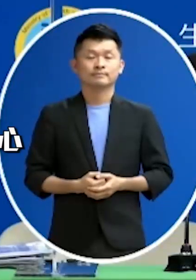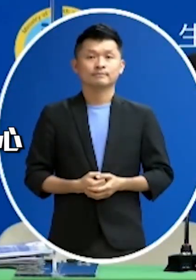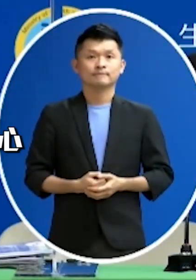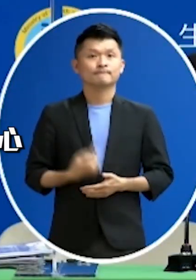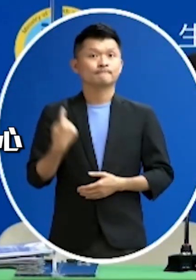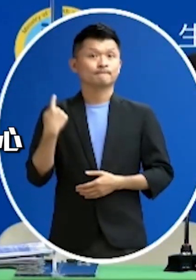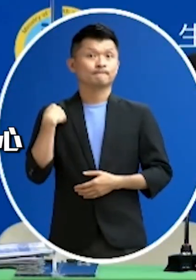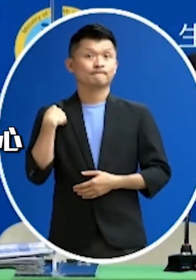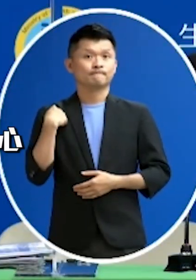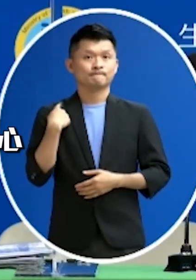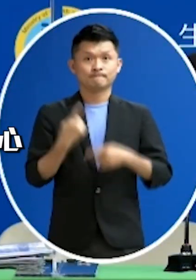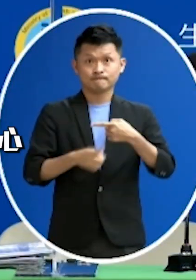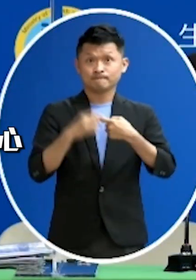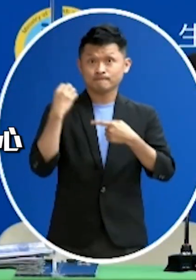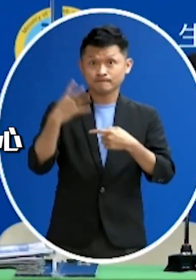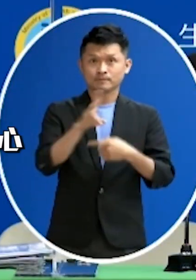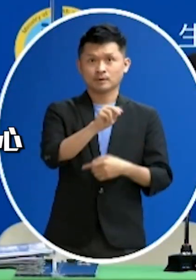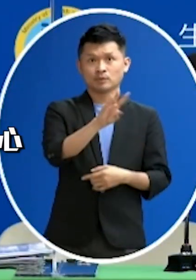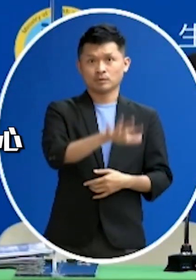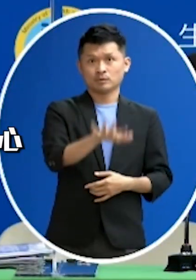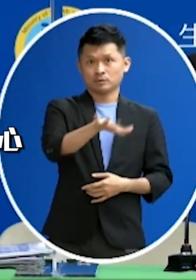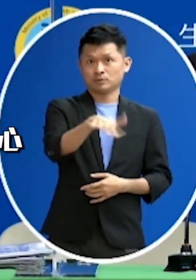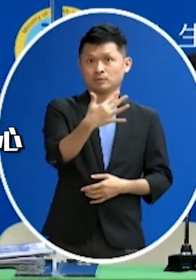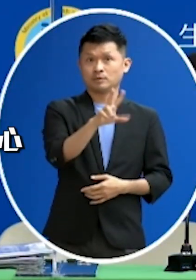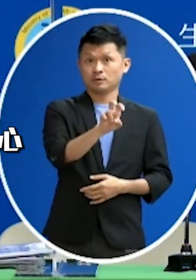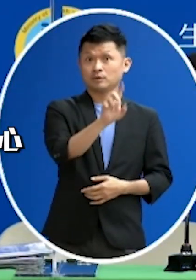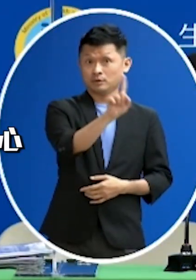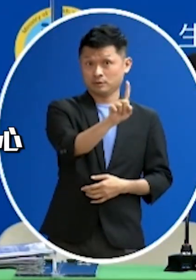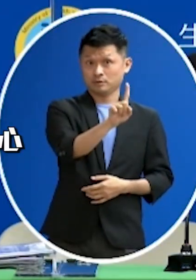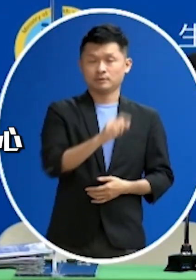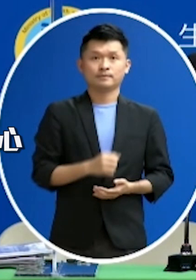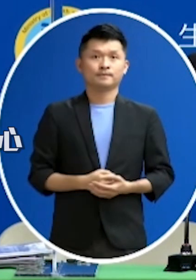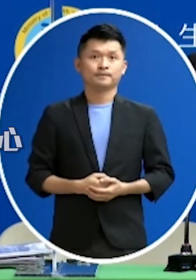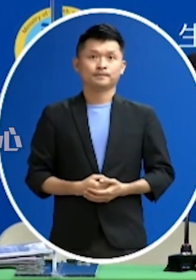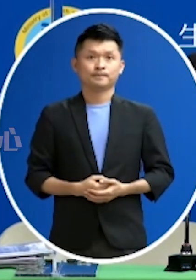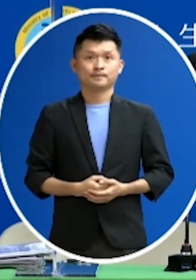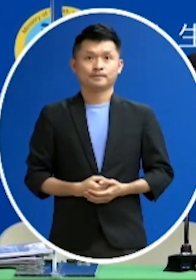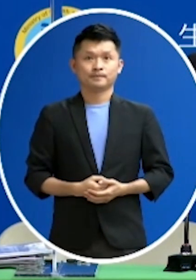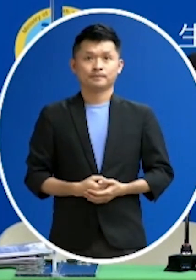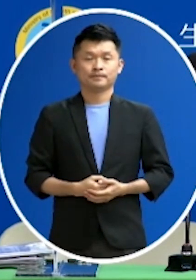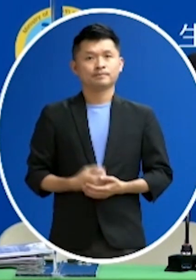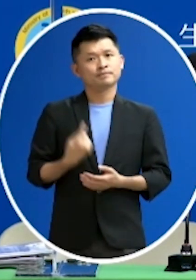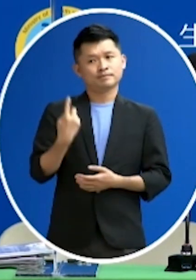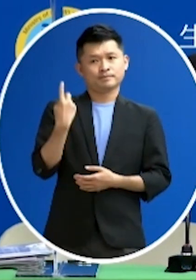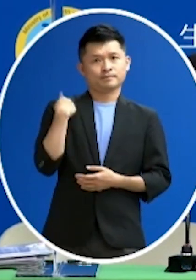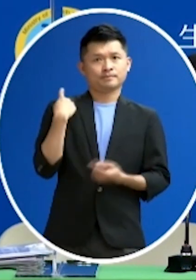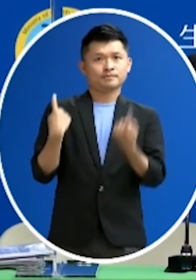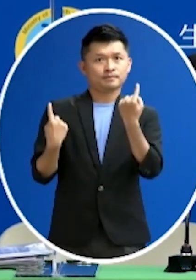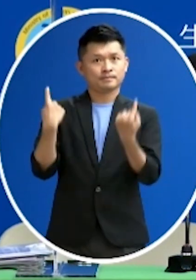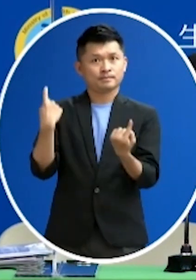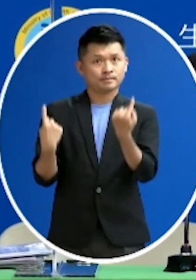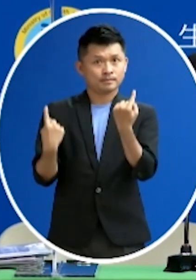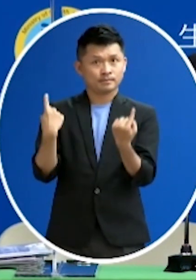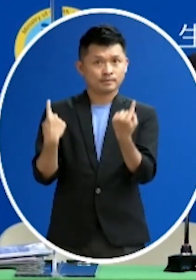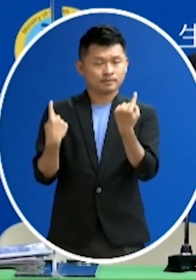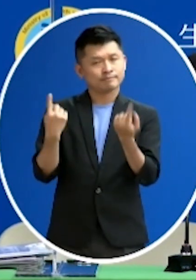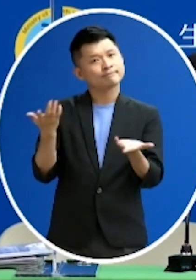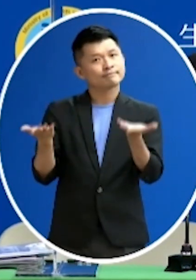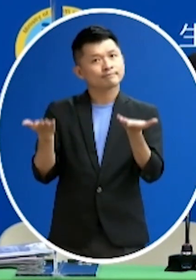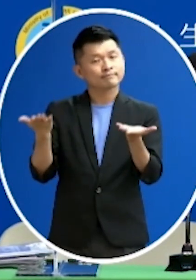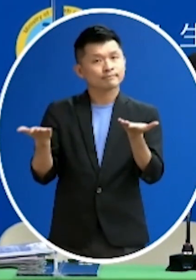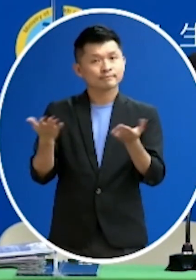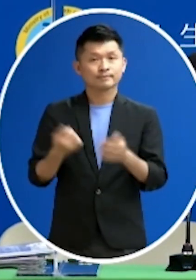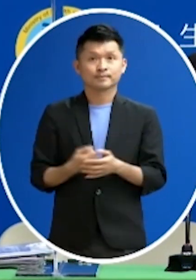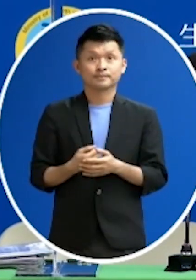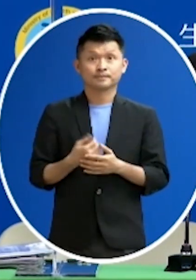那我们昨天新确诊的病例有25,521个人，那比起前一天 是差不多，那